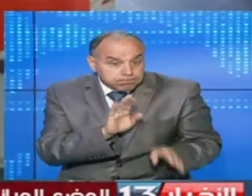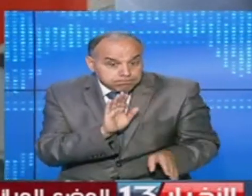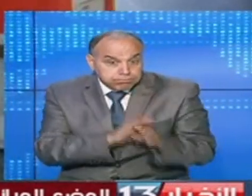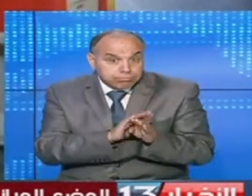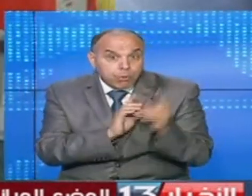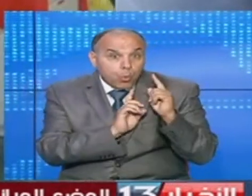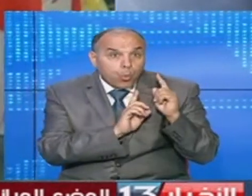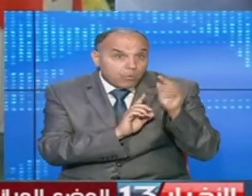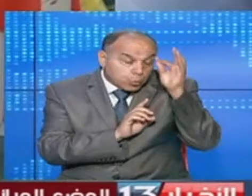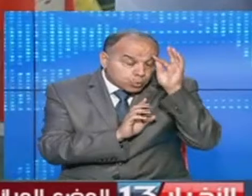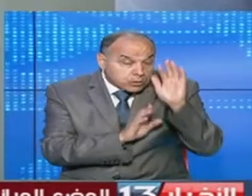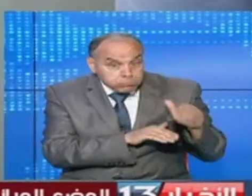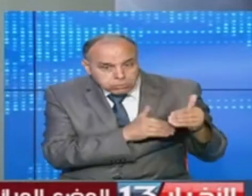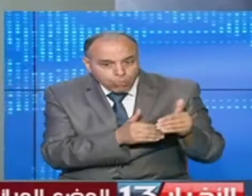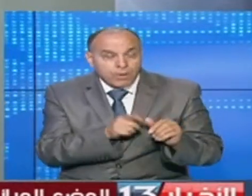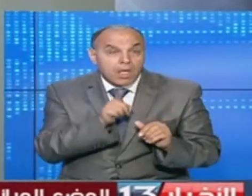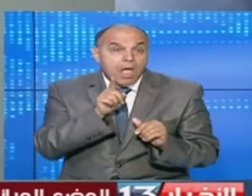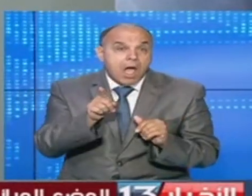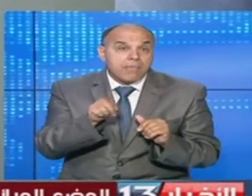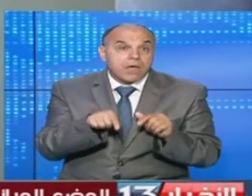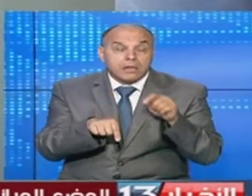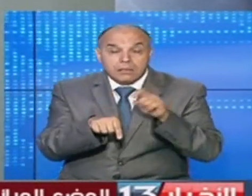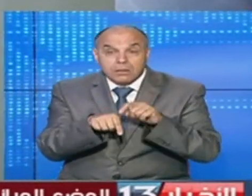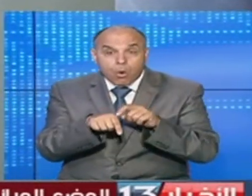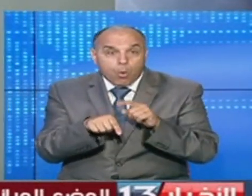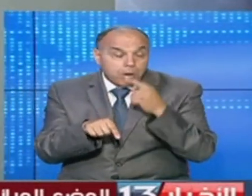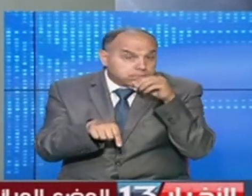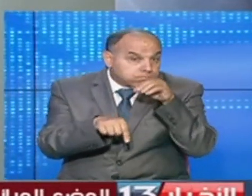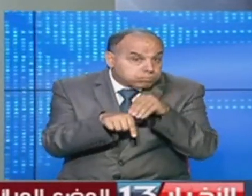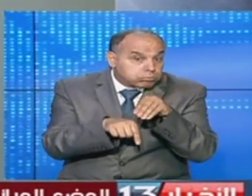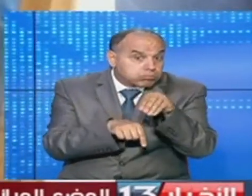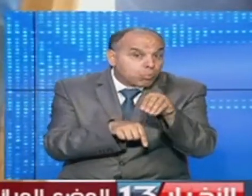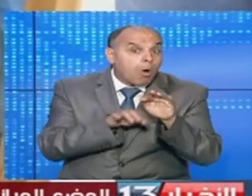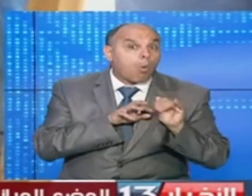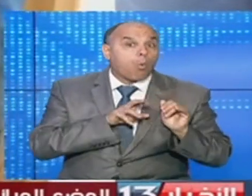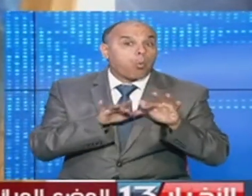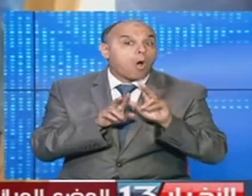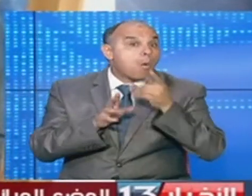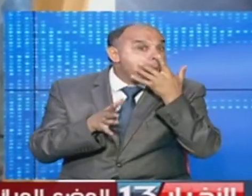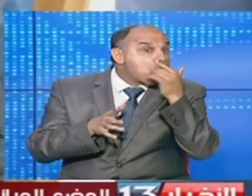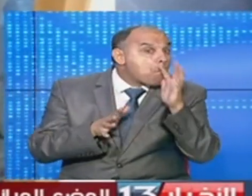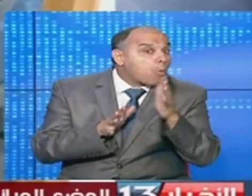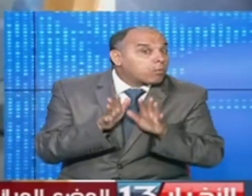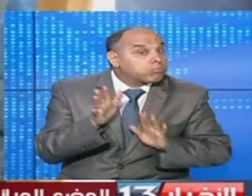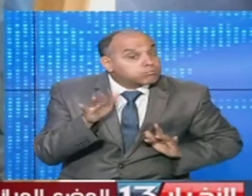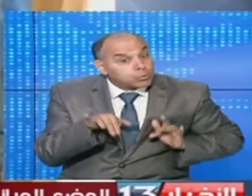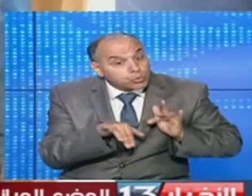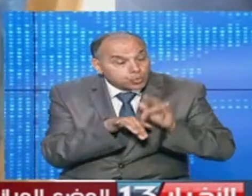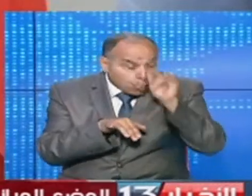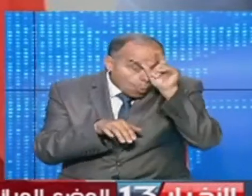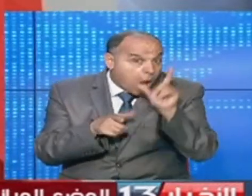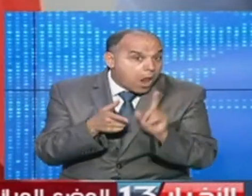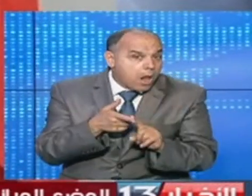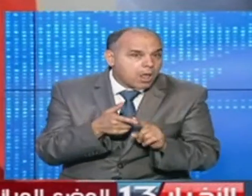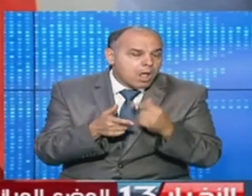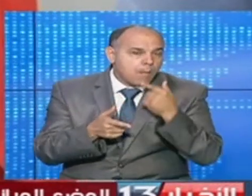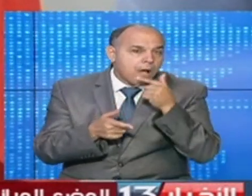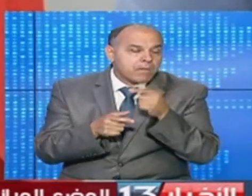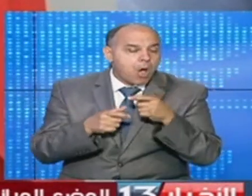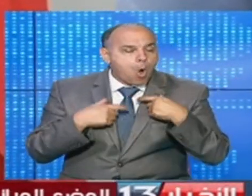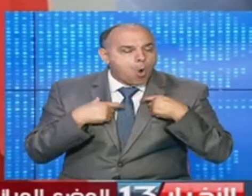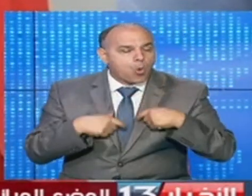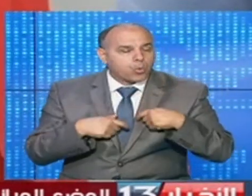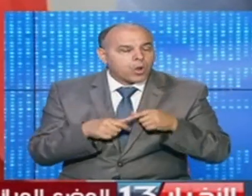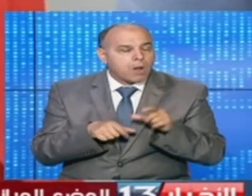الوباء في البلاد فالوضع قد يو بي تسونامي كف يد قد يجتاح تونس كما وصفه عضو